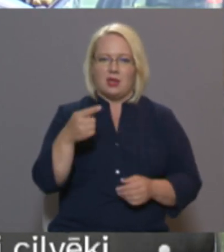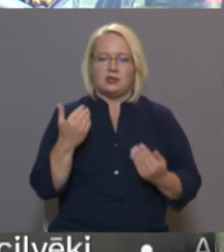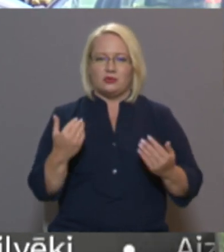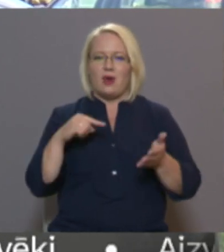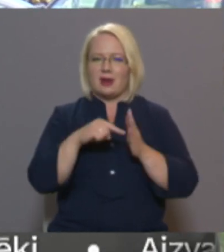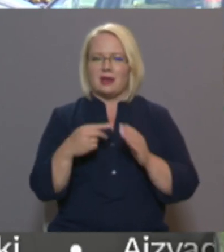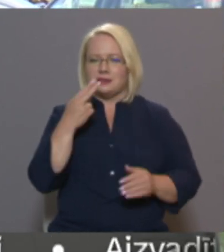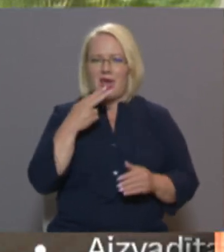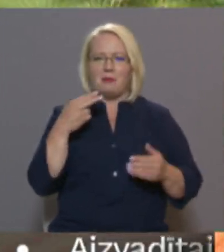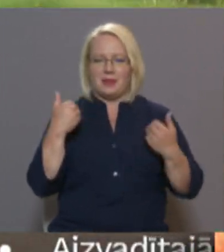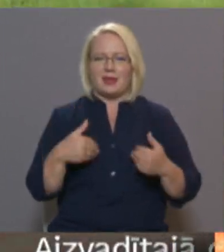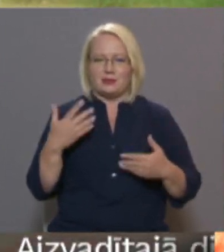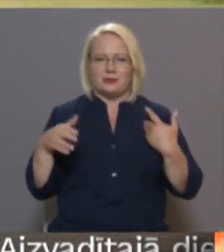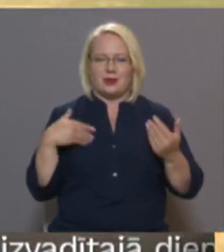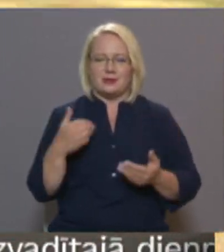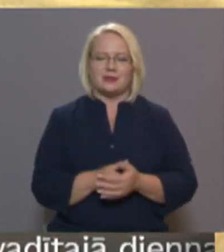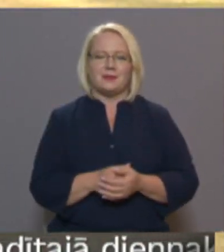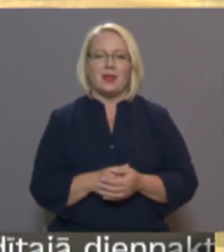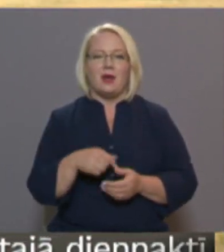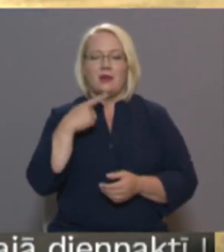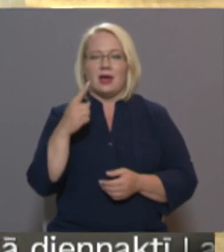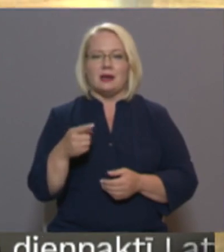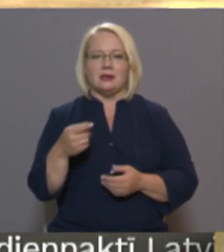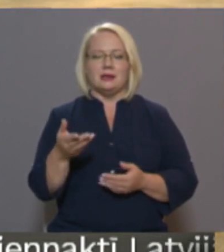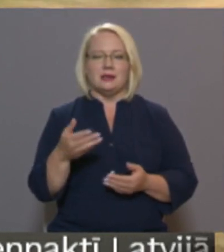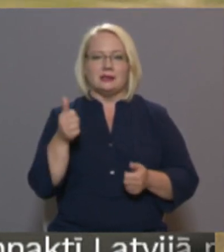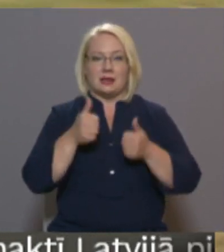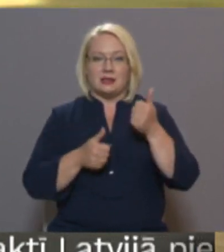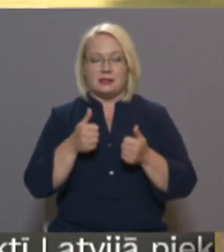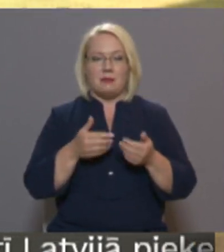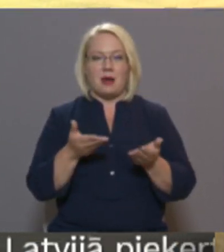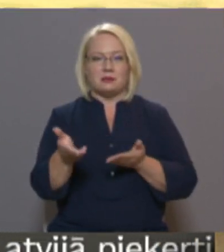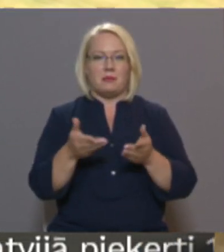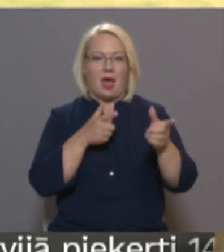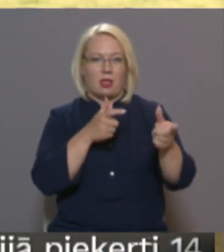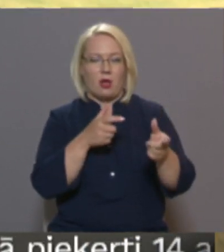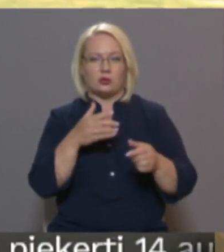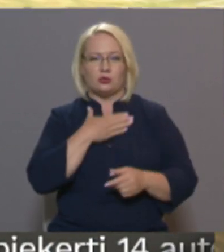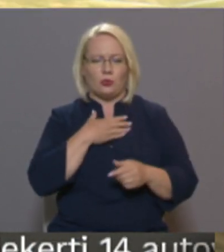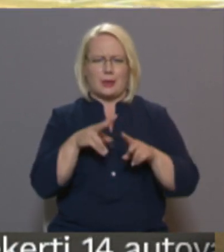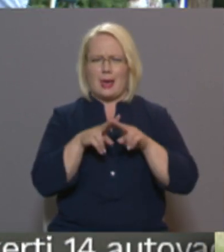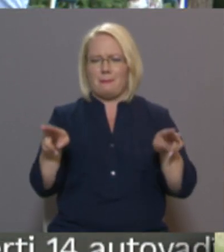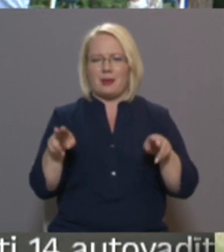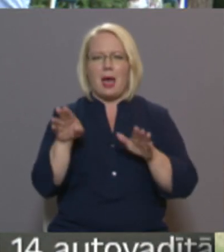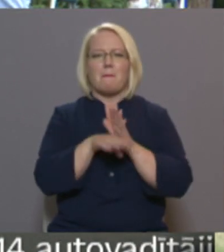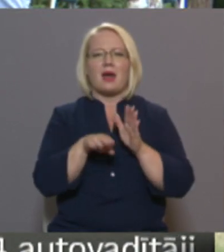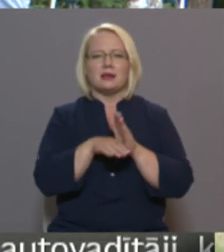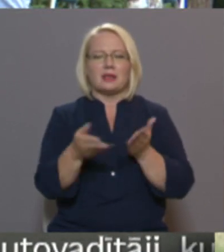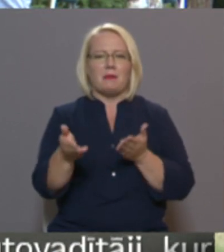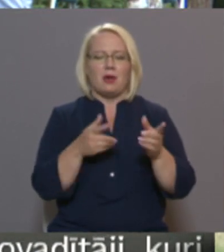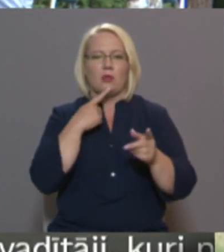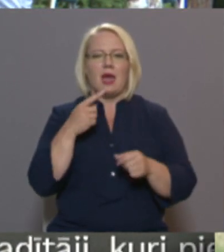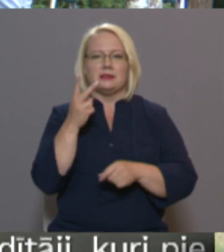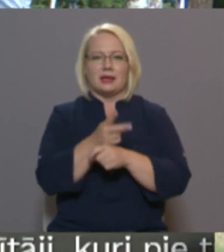šoreiz grūtāk. Sacensībās biatlons ar suni iekļauts tādas pašas disciplīnas kā parastajā biatlonā.